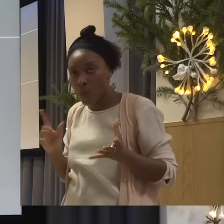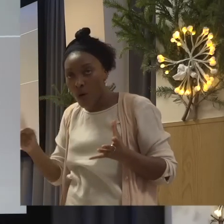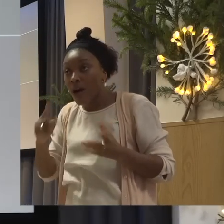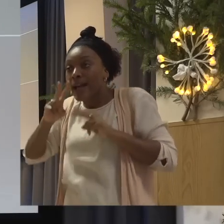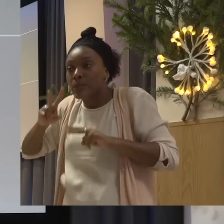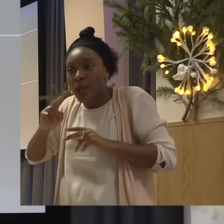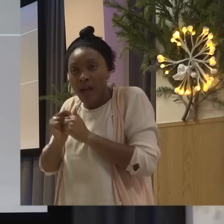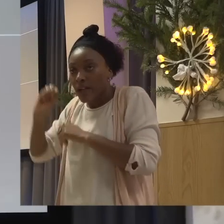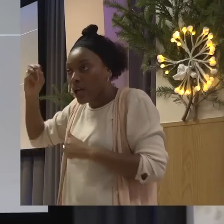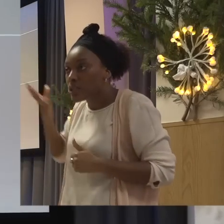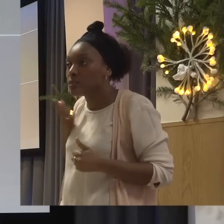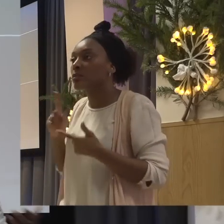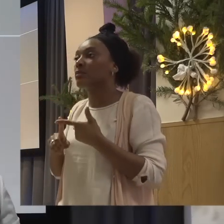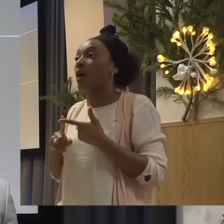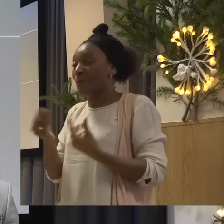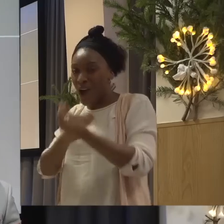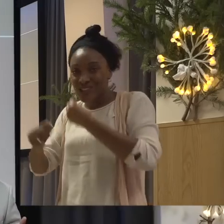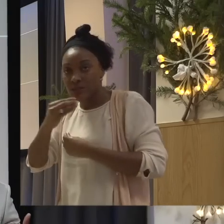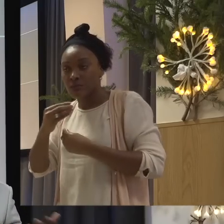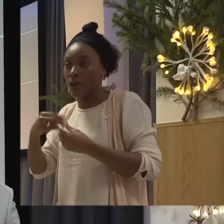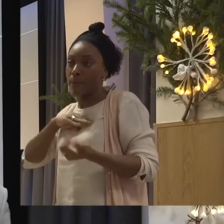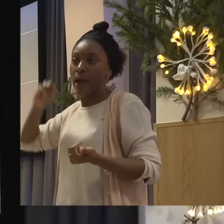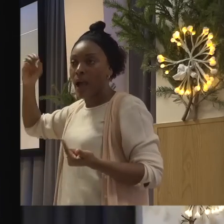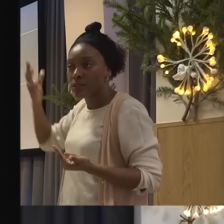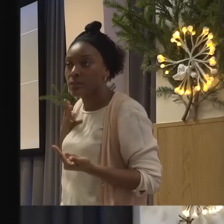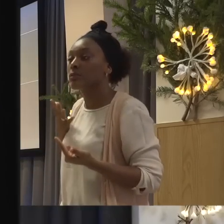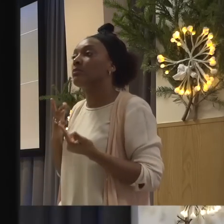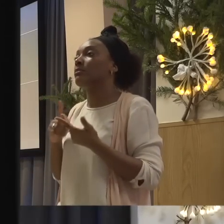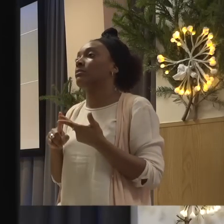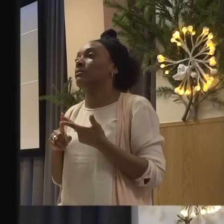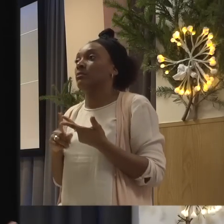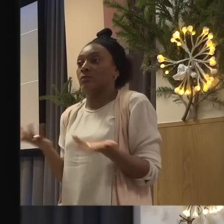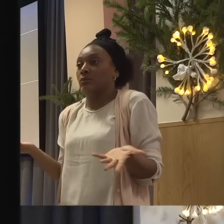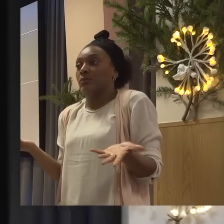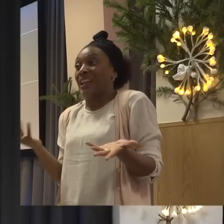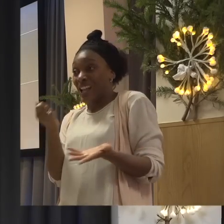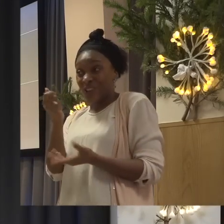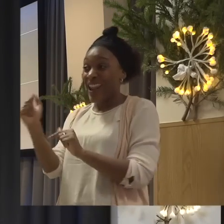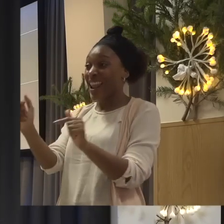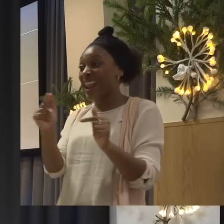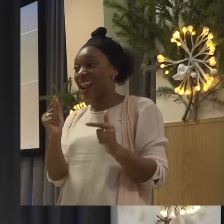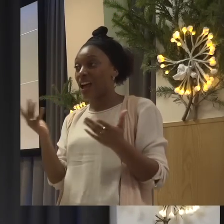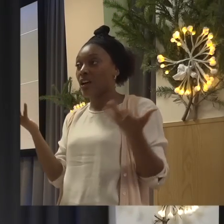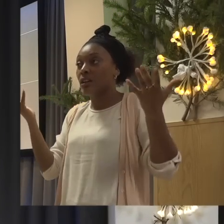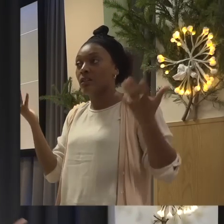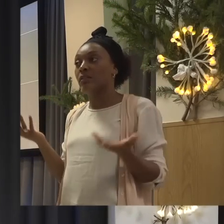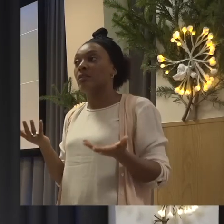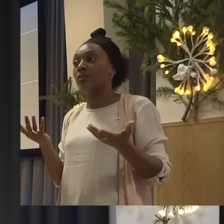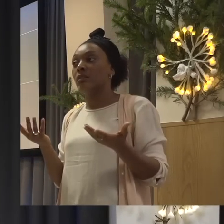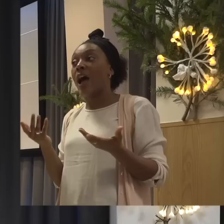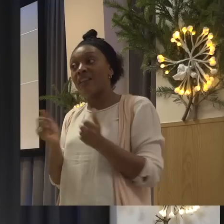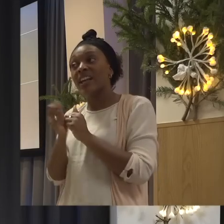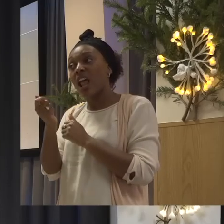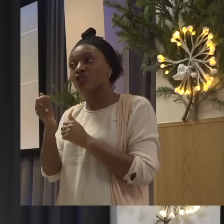respirons par la grâce. Nous mangeons parce que Dieu nous fait grâce. Tout le monde qui a l'argent n'a pas forcément la possibilité de